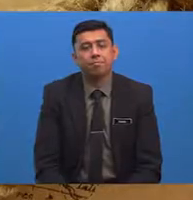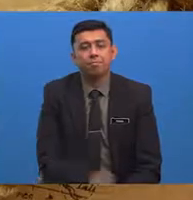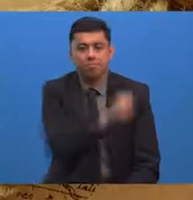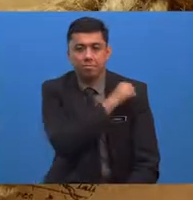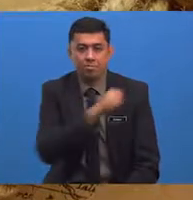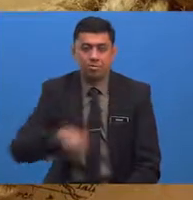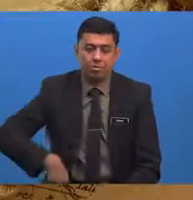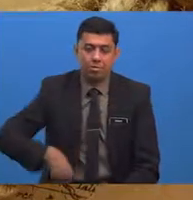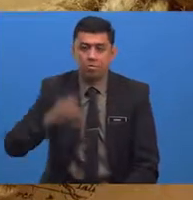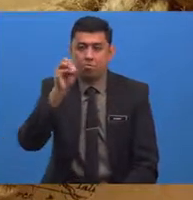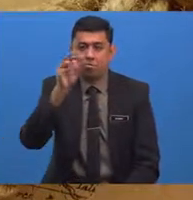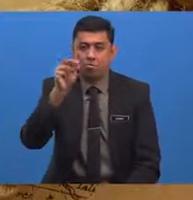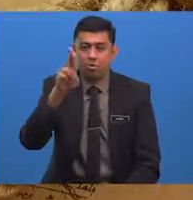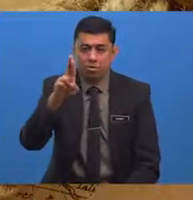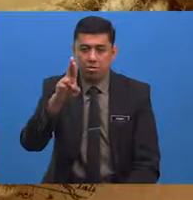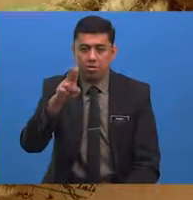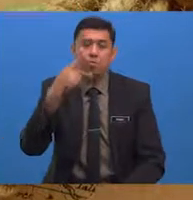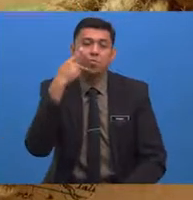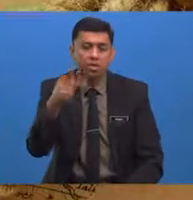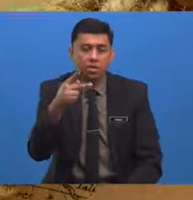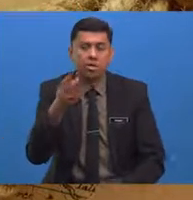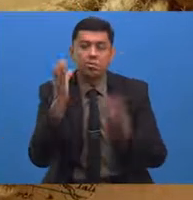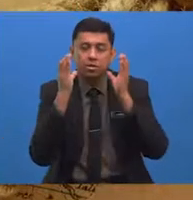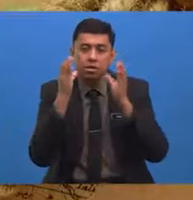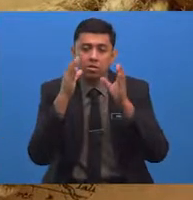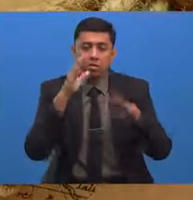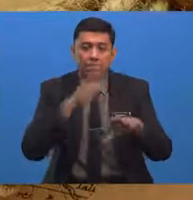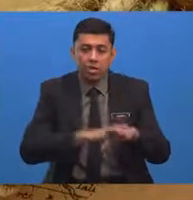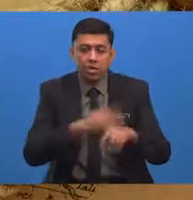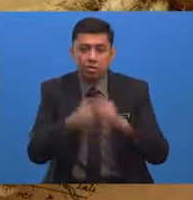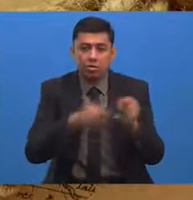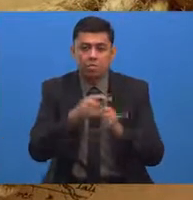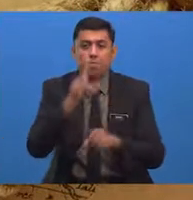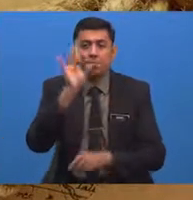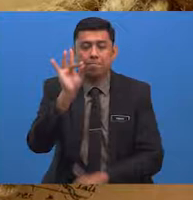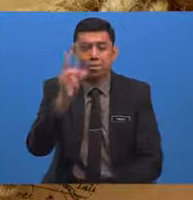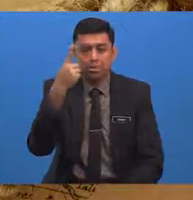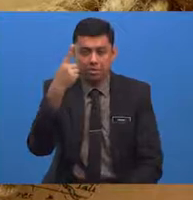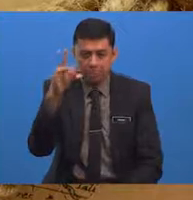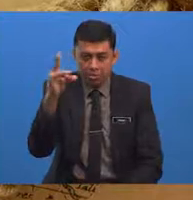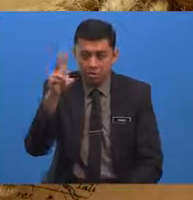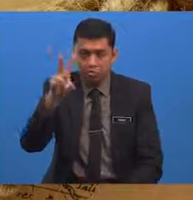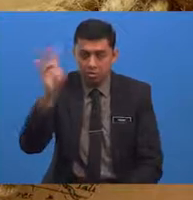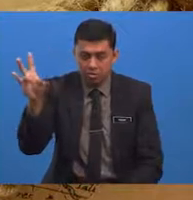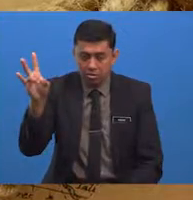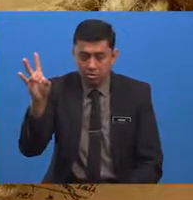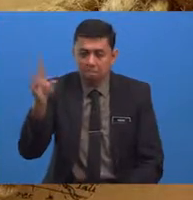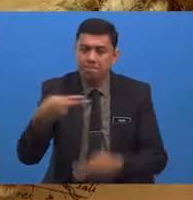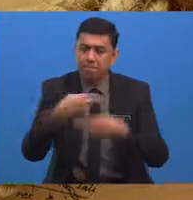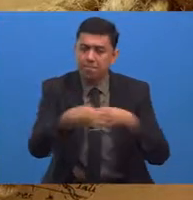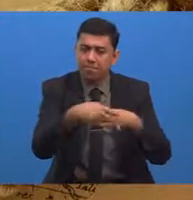Sultan Omar Ali Saifuddin, pemerintah Brunei pada tahun 1827 menghantar Pangeran Indra